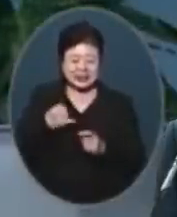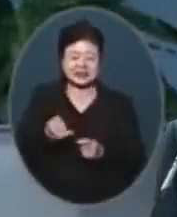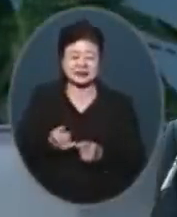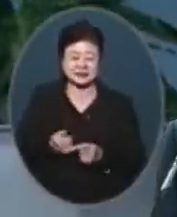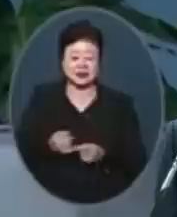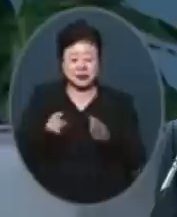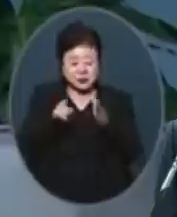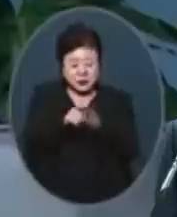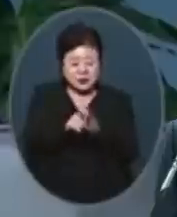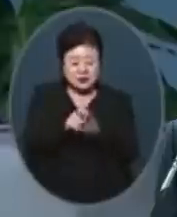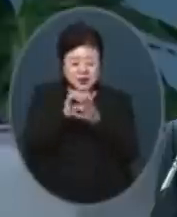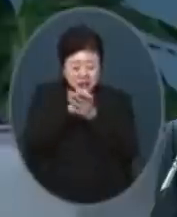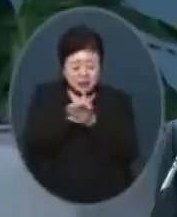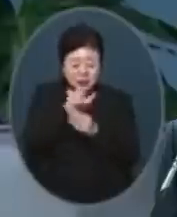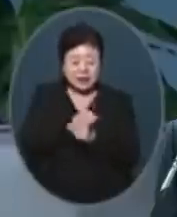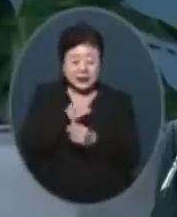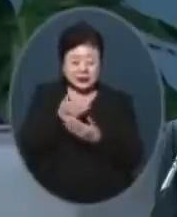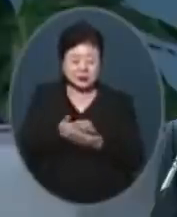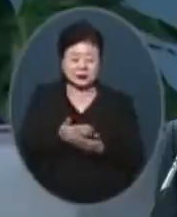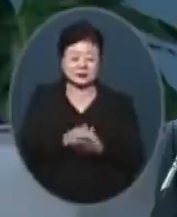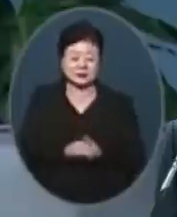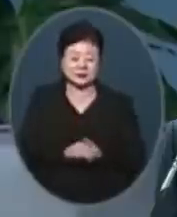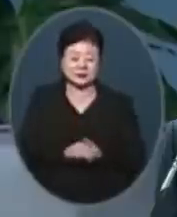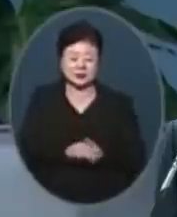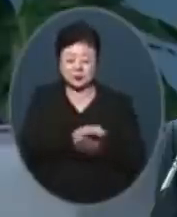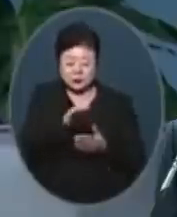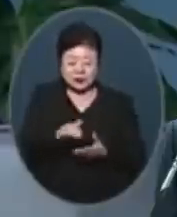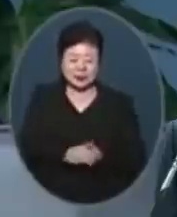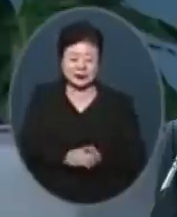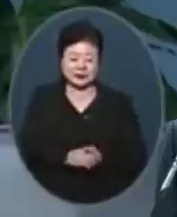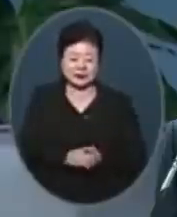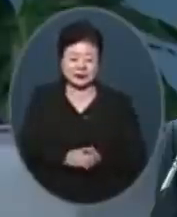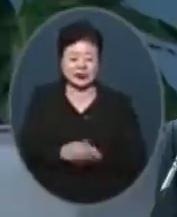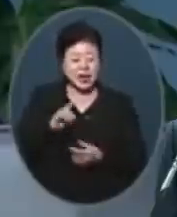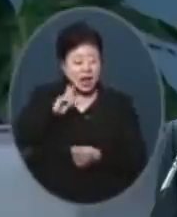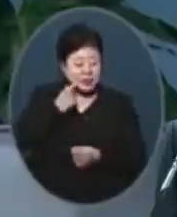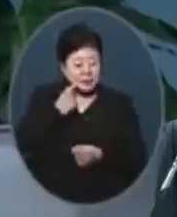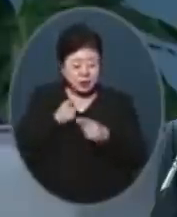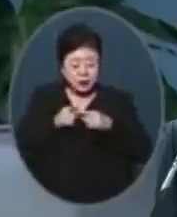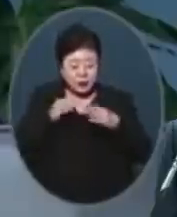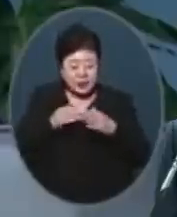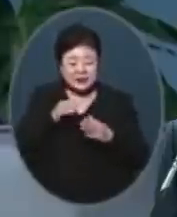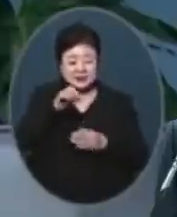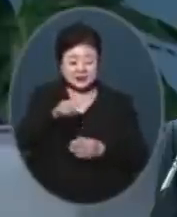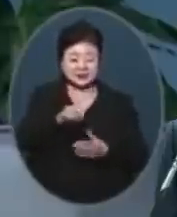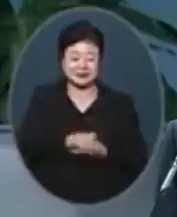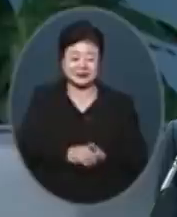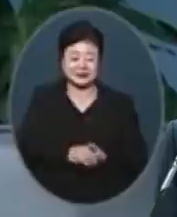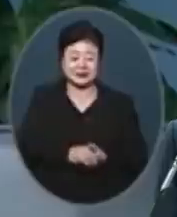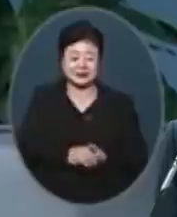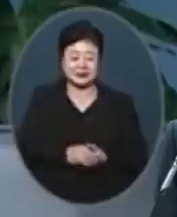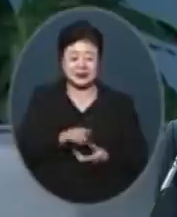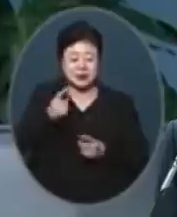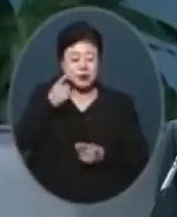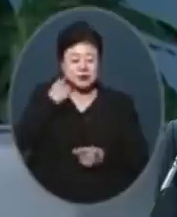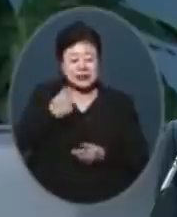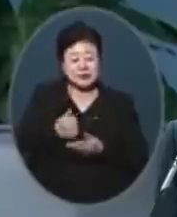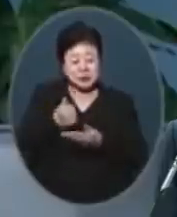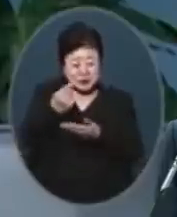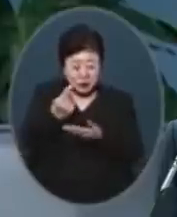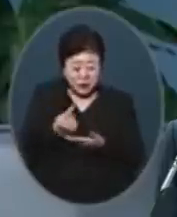자녀를 위해서 기도하게 하시고 우리가 이 아름다운 교회에서 우리 당회장을